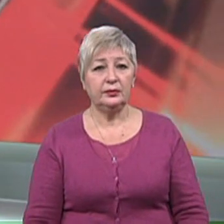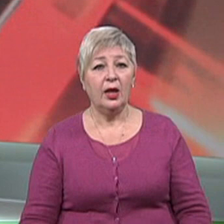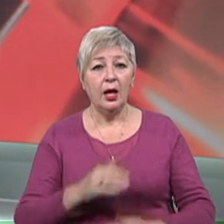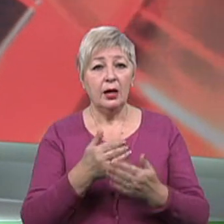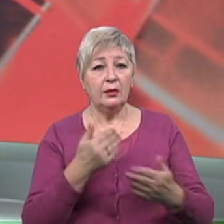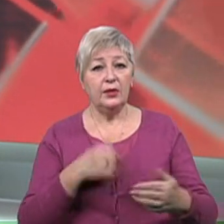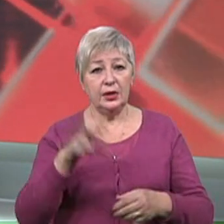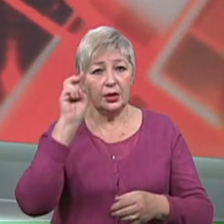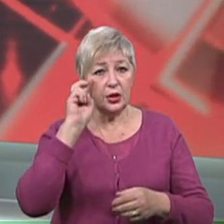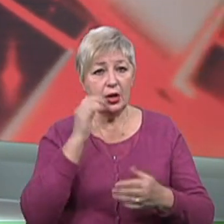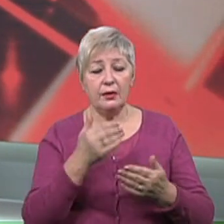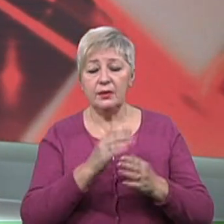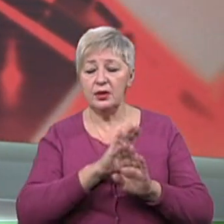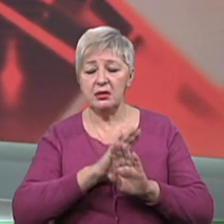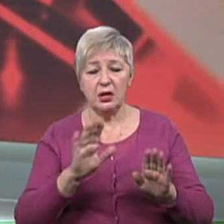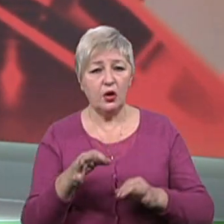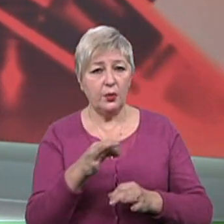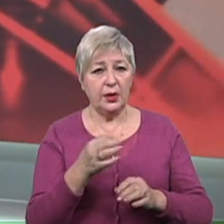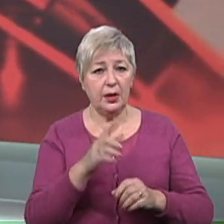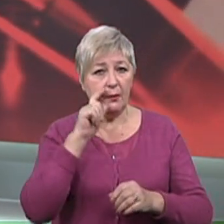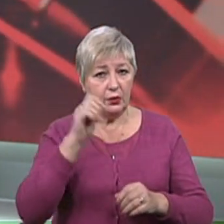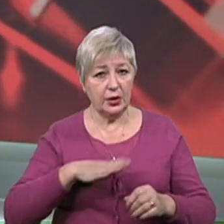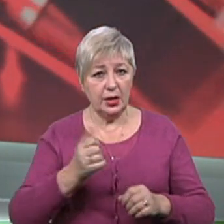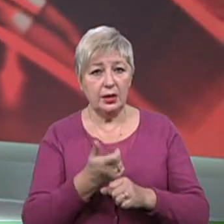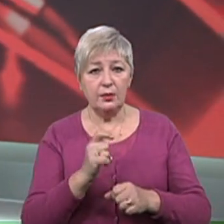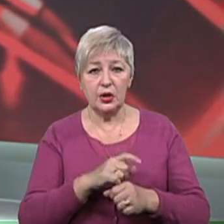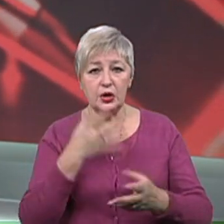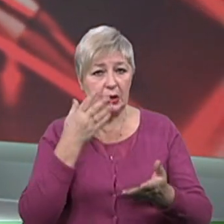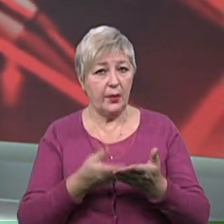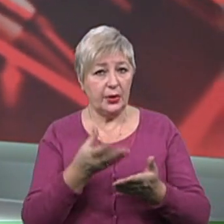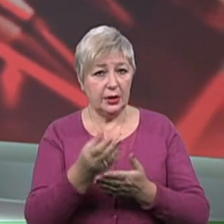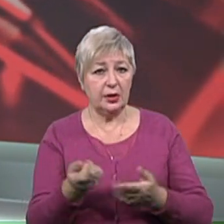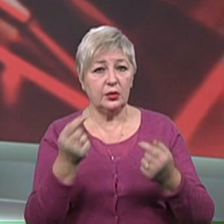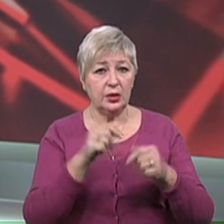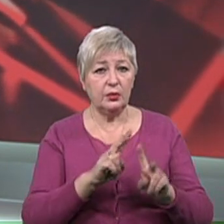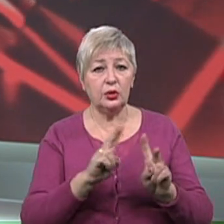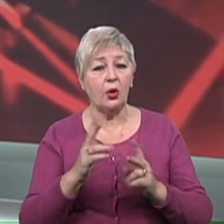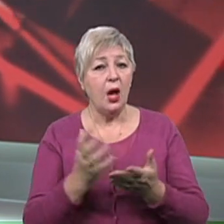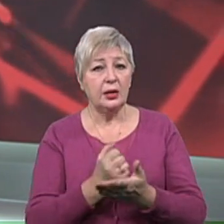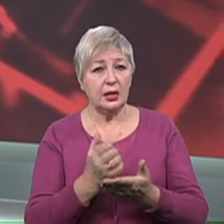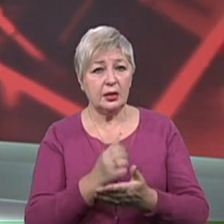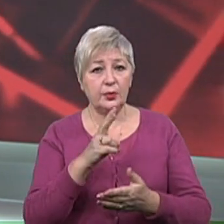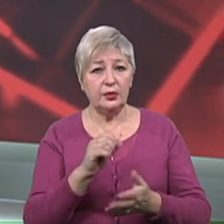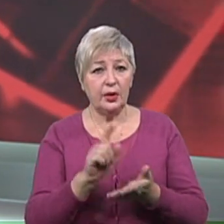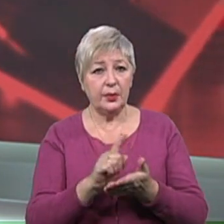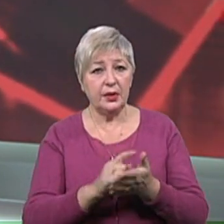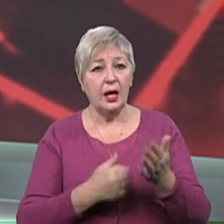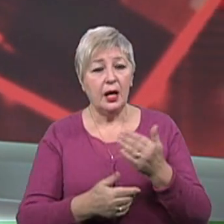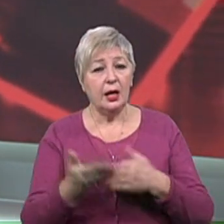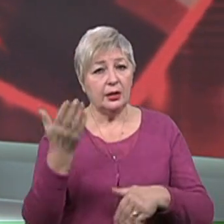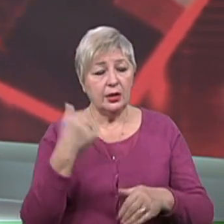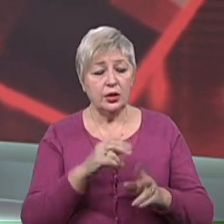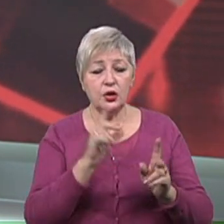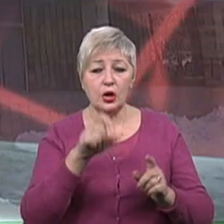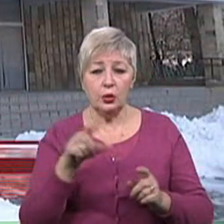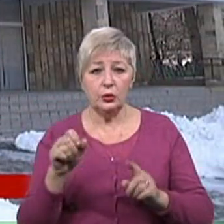Від держави ні копійки. В Україні більше не платитимуть тим, хто не заробив на пенсію. Раніше люди, які не мають достатнього